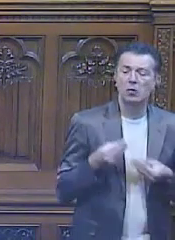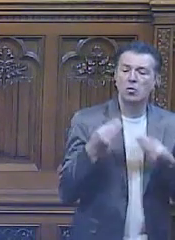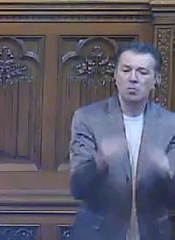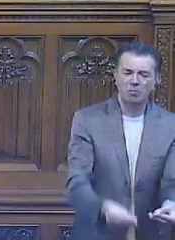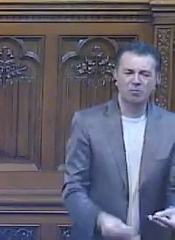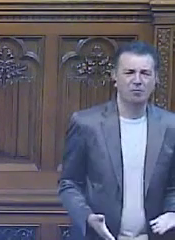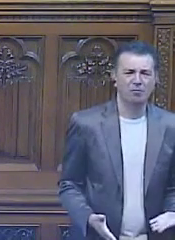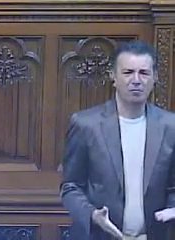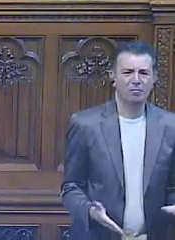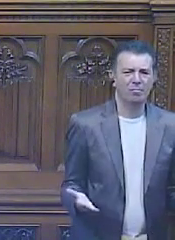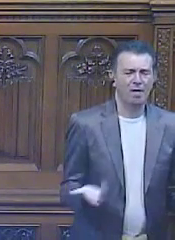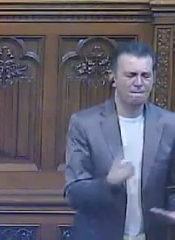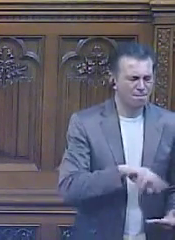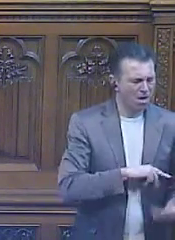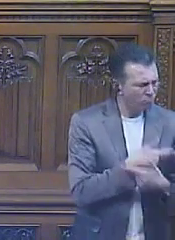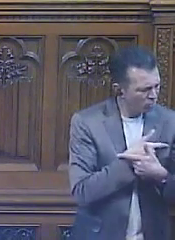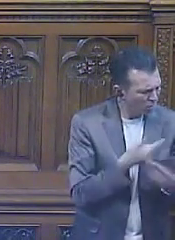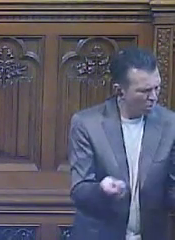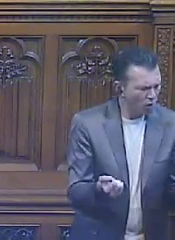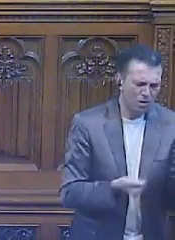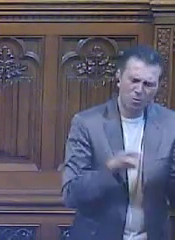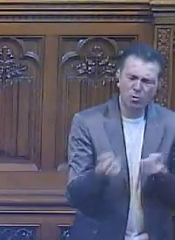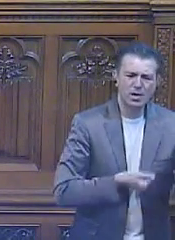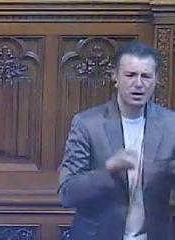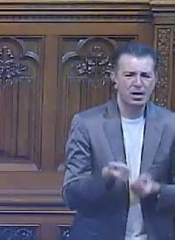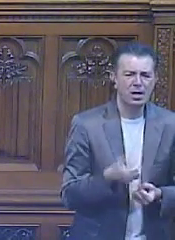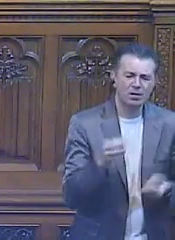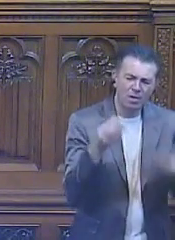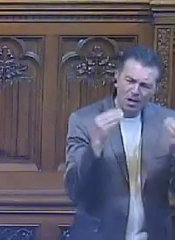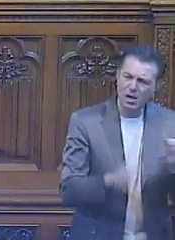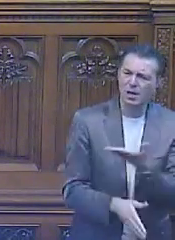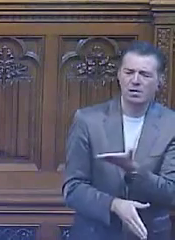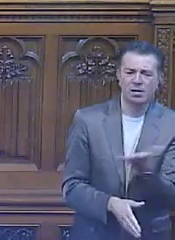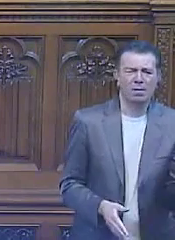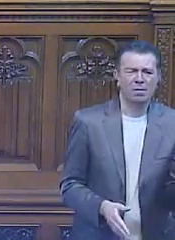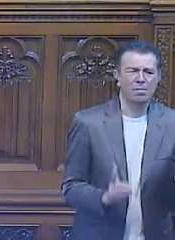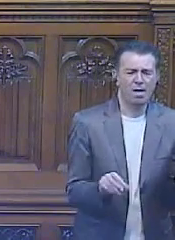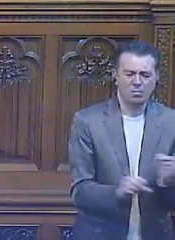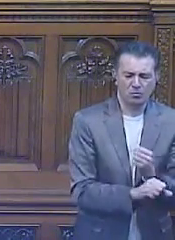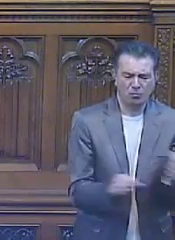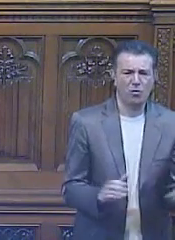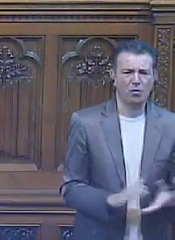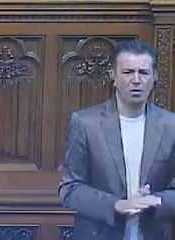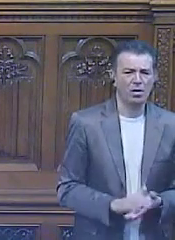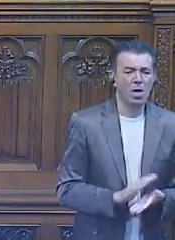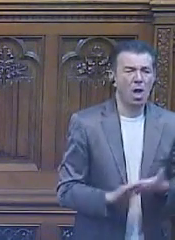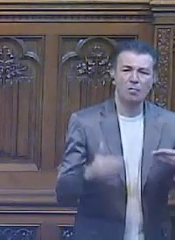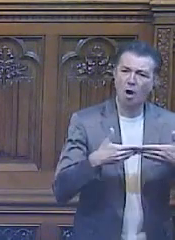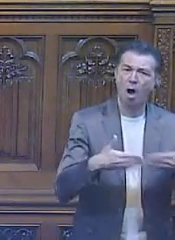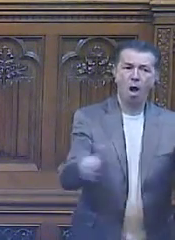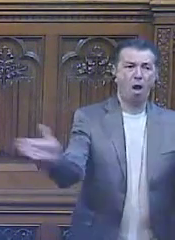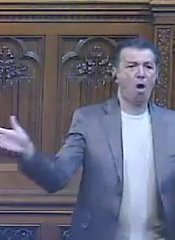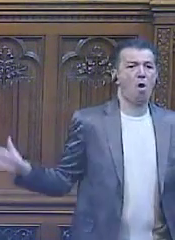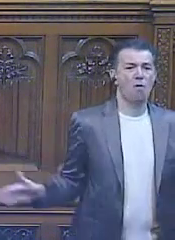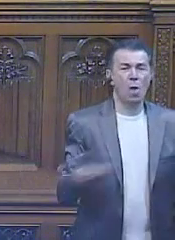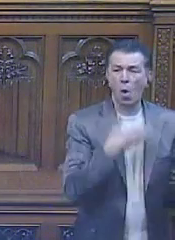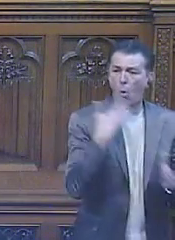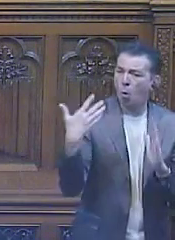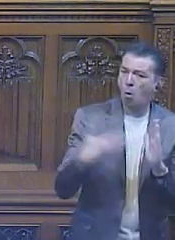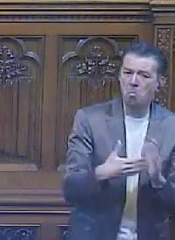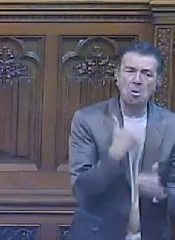ist eine völlig verantwortungslose Politik, meine sehr geehrten Damen und Herren. Das kann doch nicht sein, dass man hier Tür und Tor öffnet,